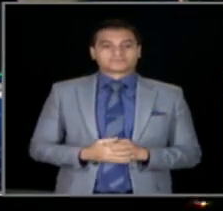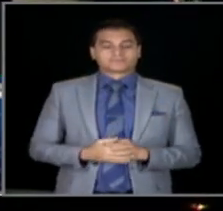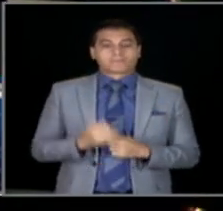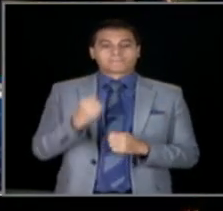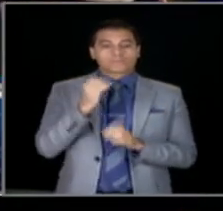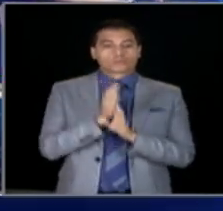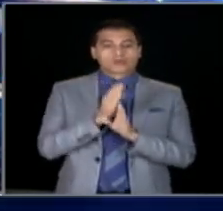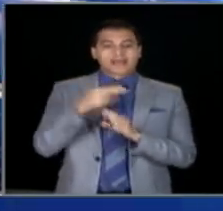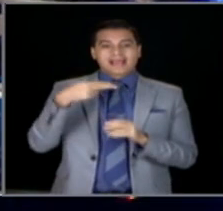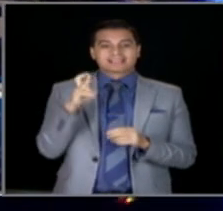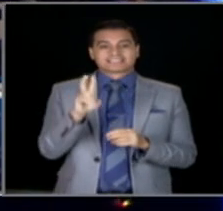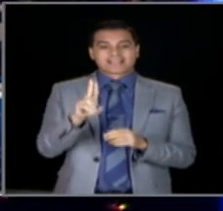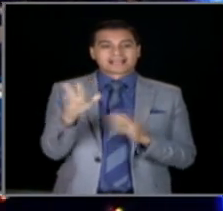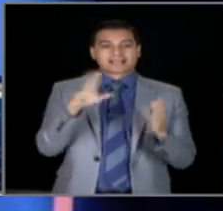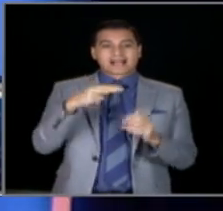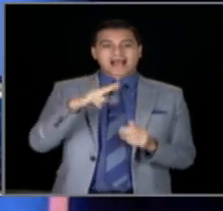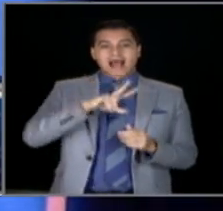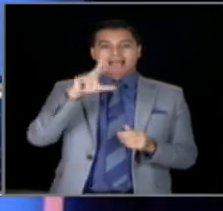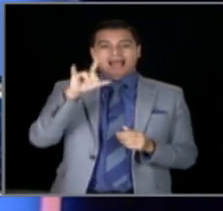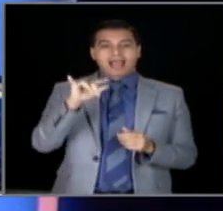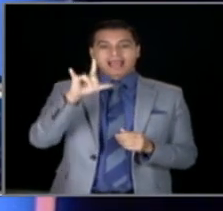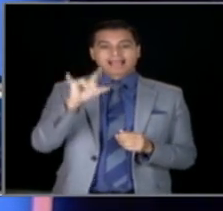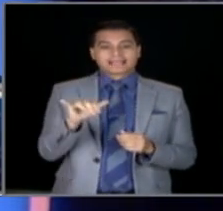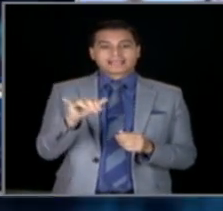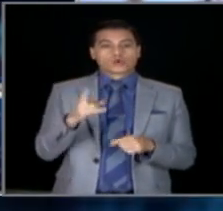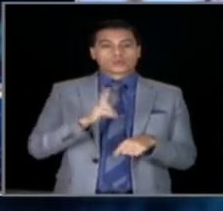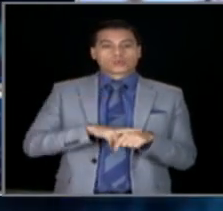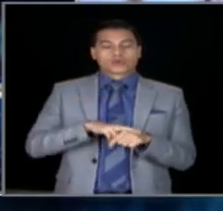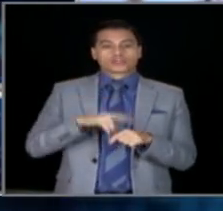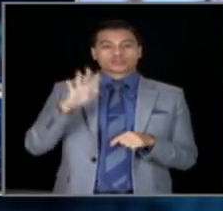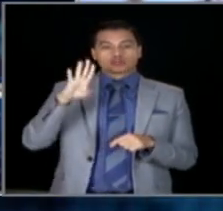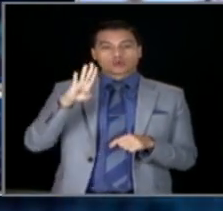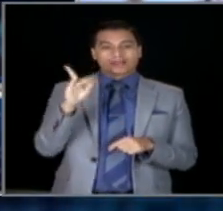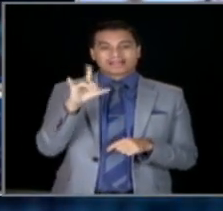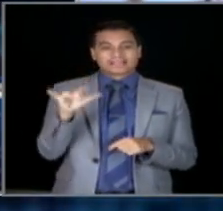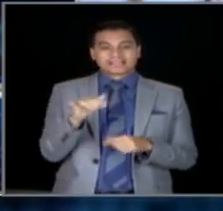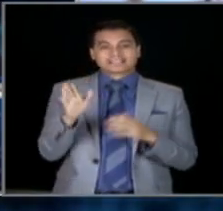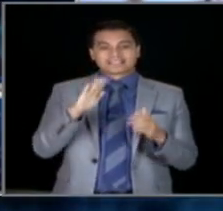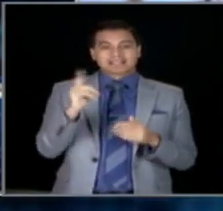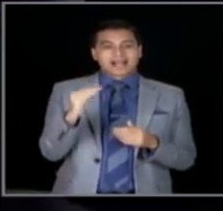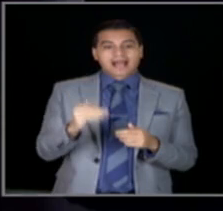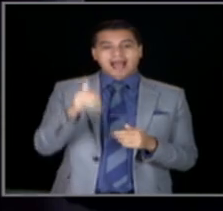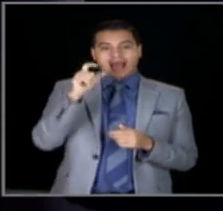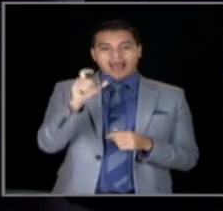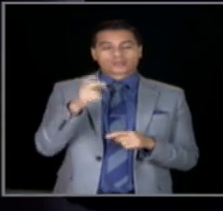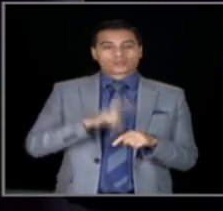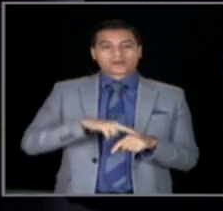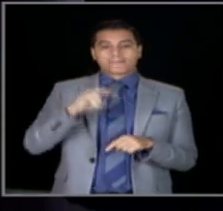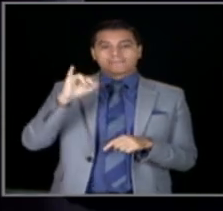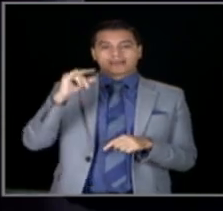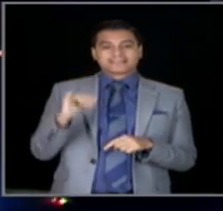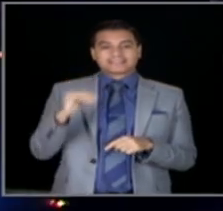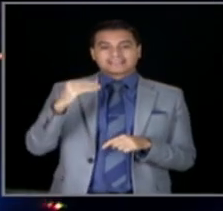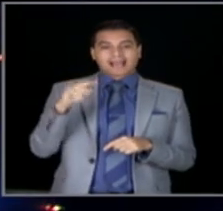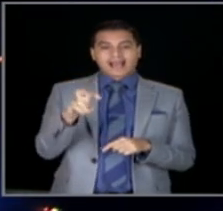بطولة عزت العليلي، تحية كاريوكا، شكري سرحان، ومديحة كامل. نتيجة